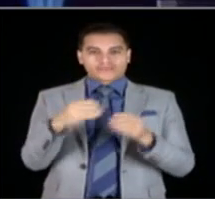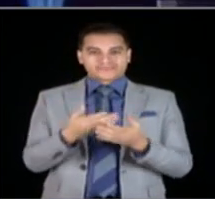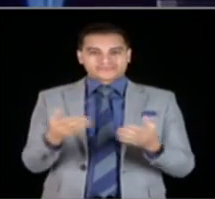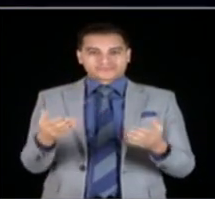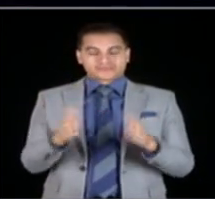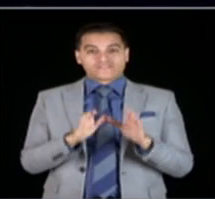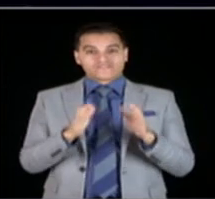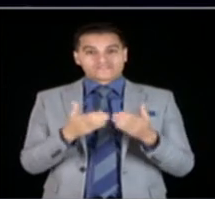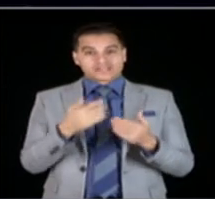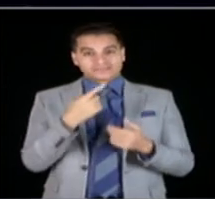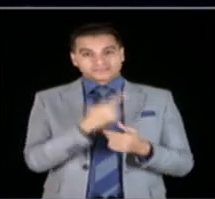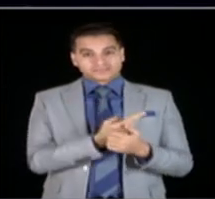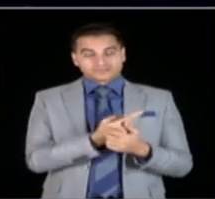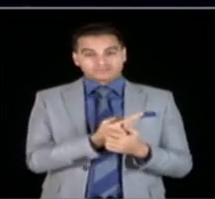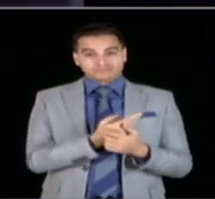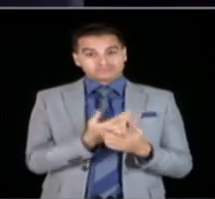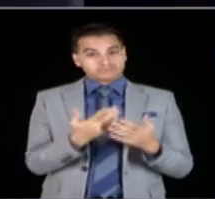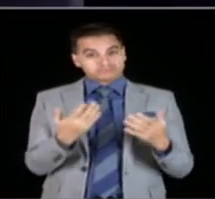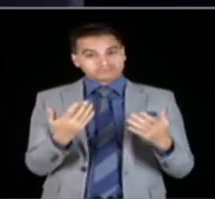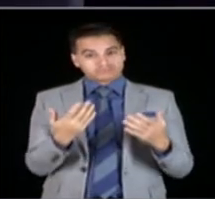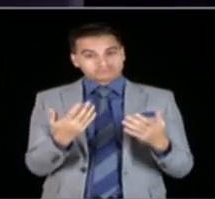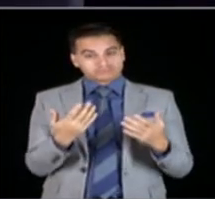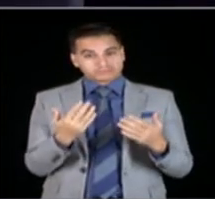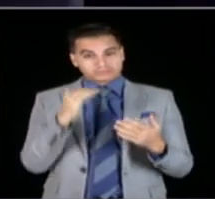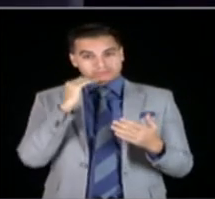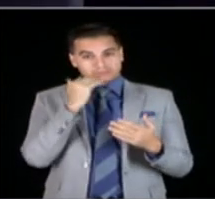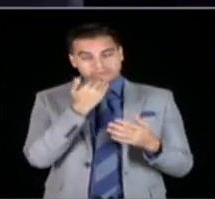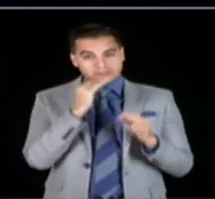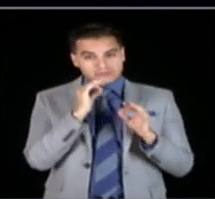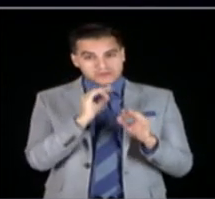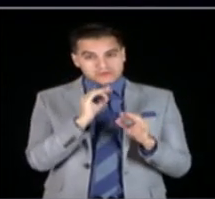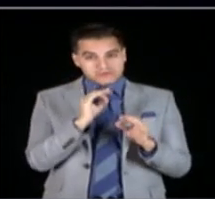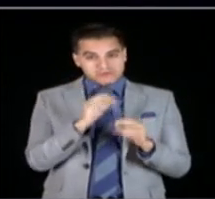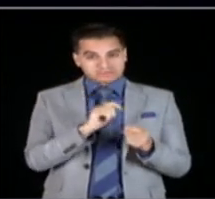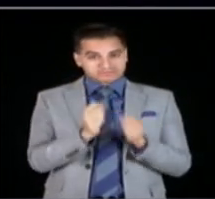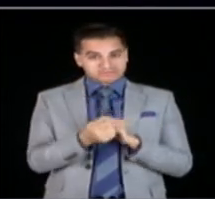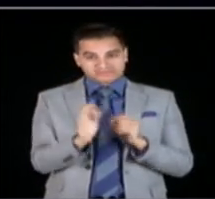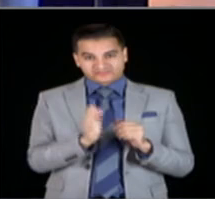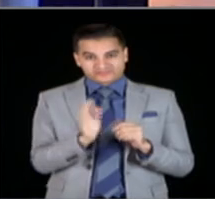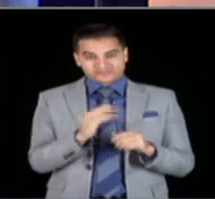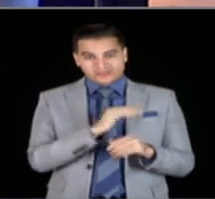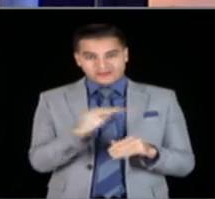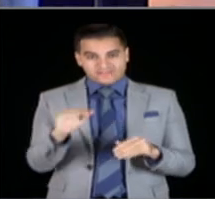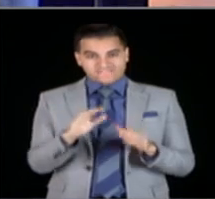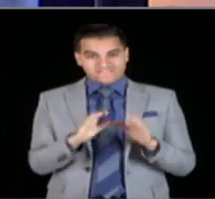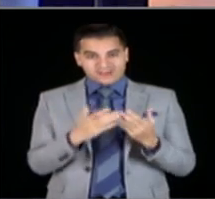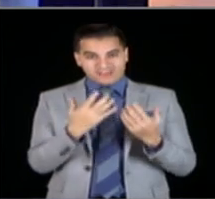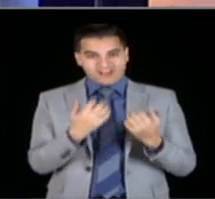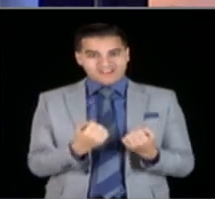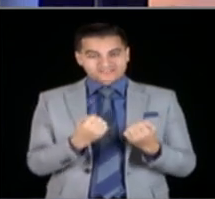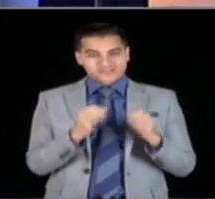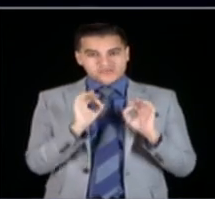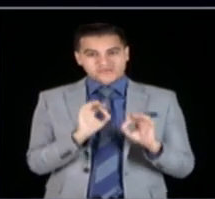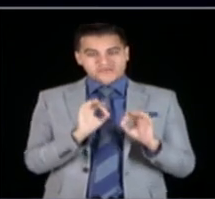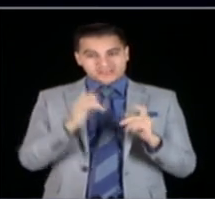دكتور. فريق أليجيترز ثابتين على المبدأ، مفيش مفيش تغيير، وحافظين على الفريق